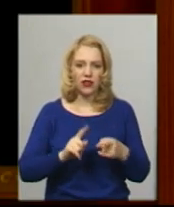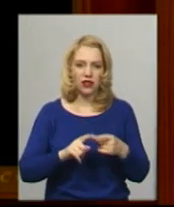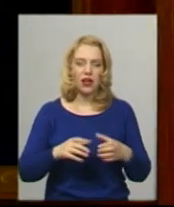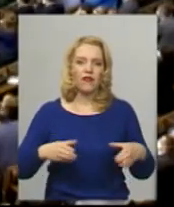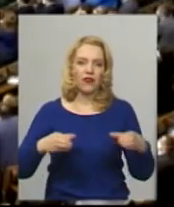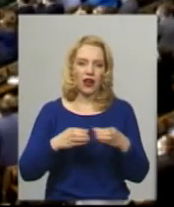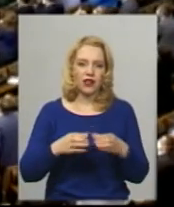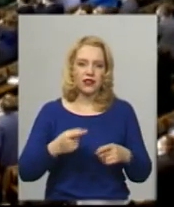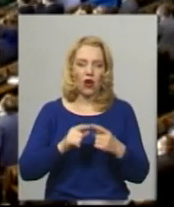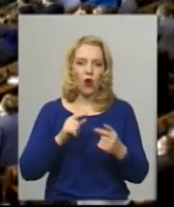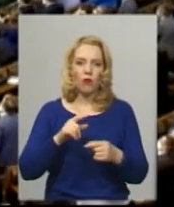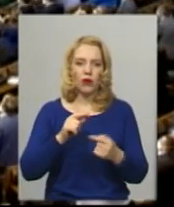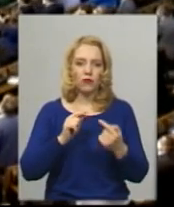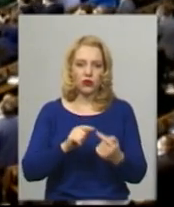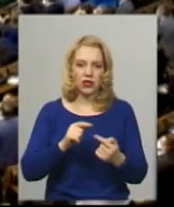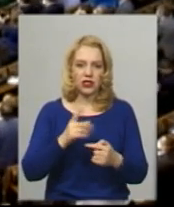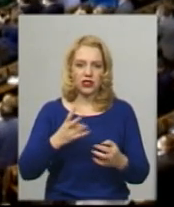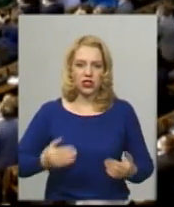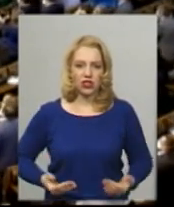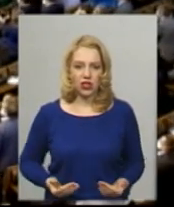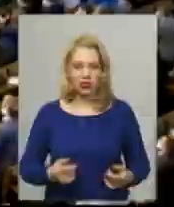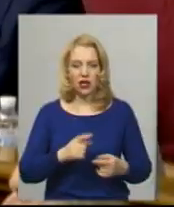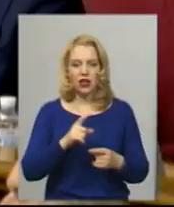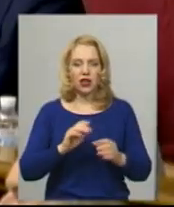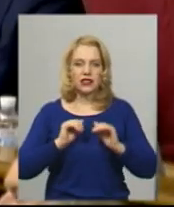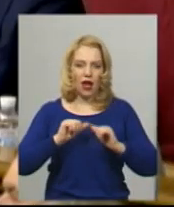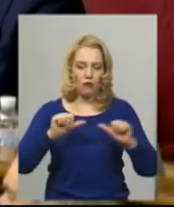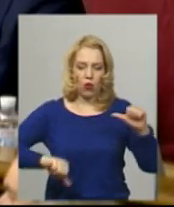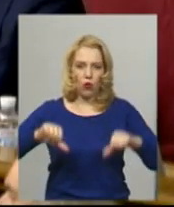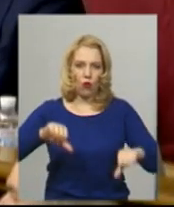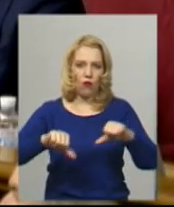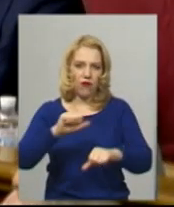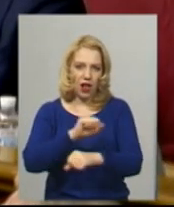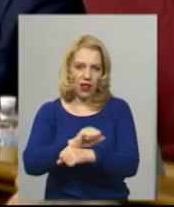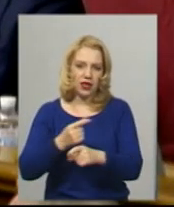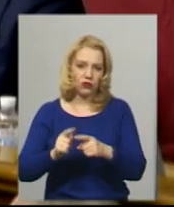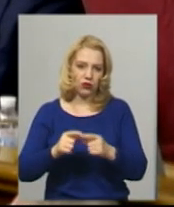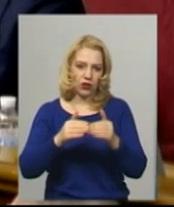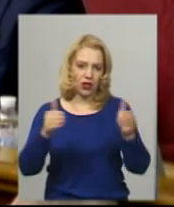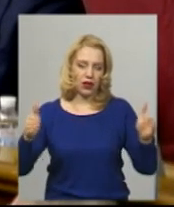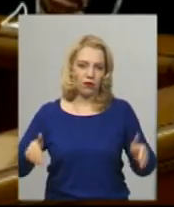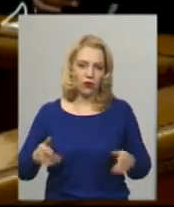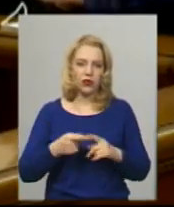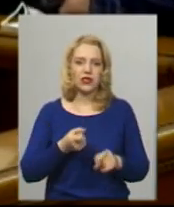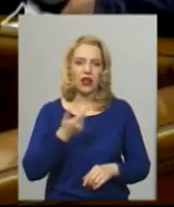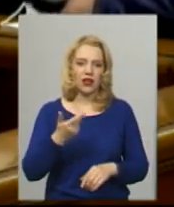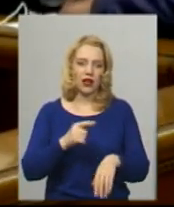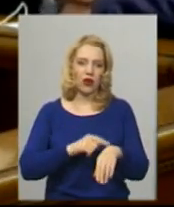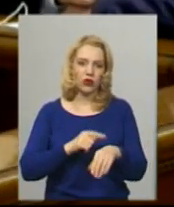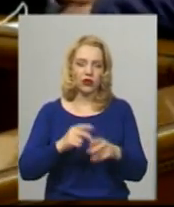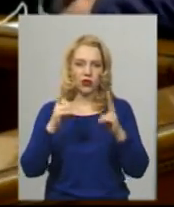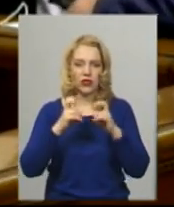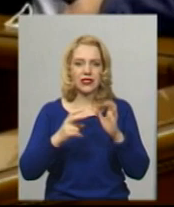заблокували трибуну Верховної Ради під час голосування закону про землю. За кілька годин депутати розглянули близько 700 правок.